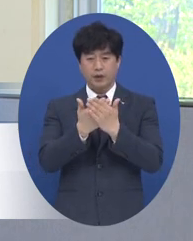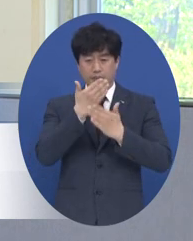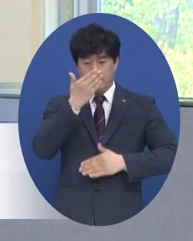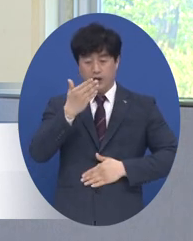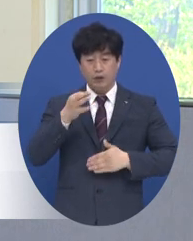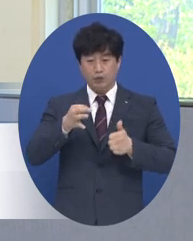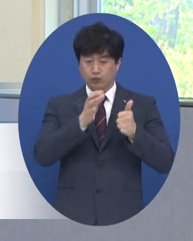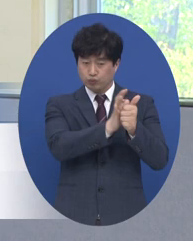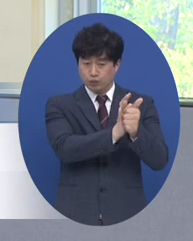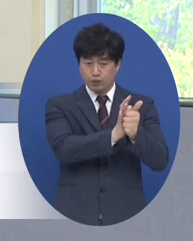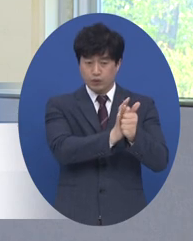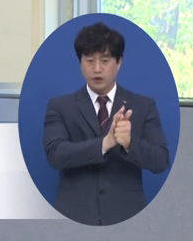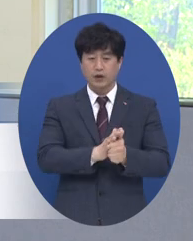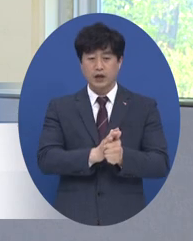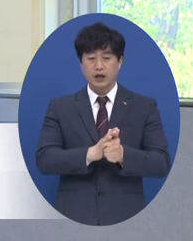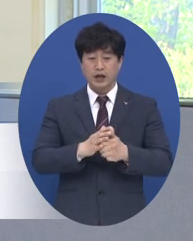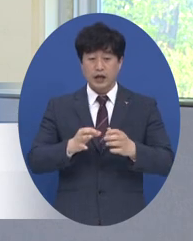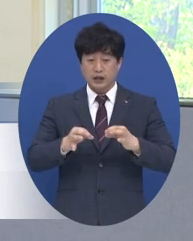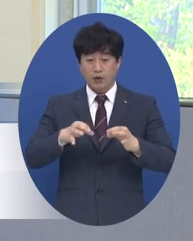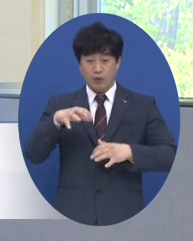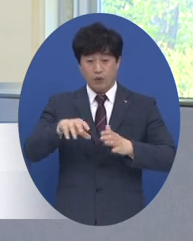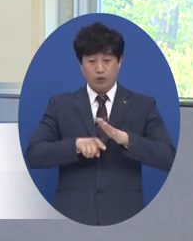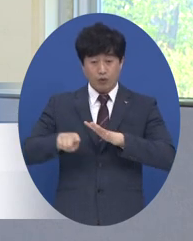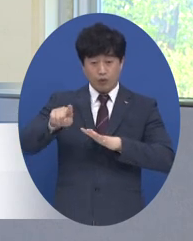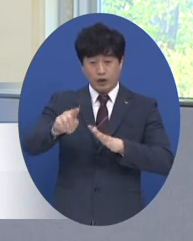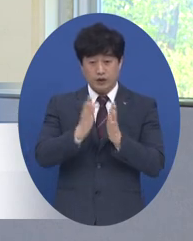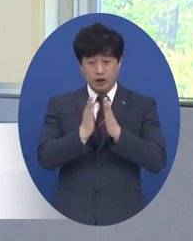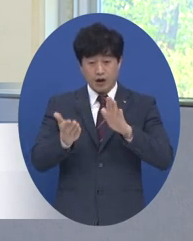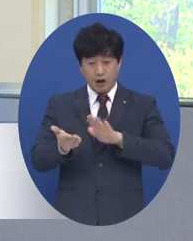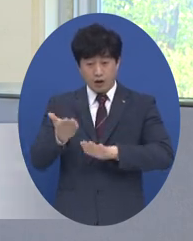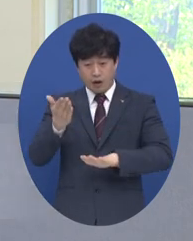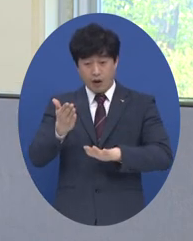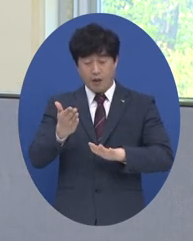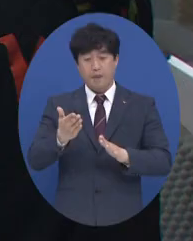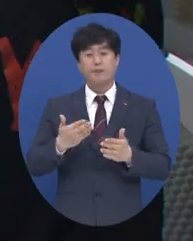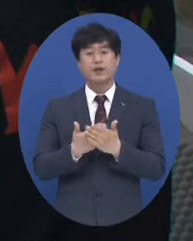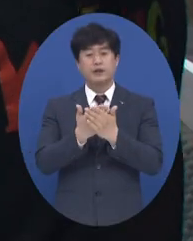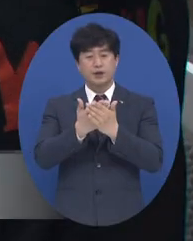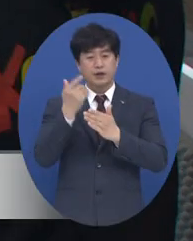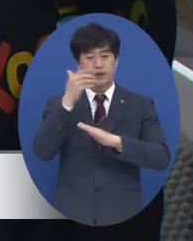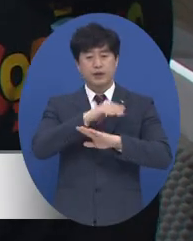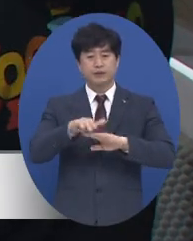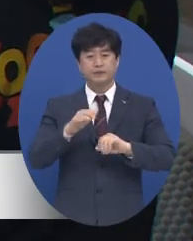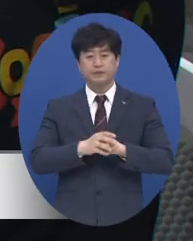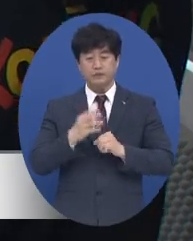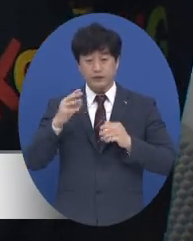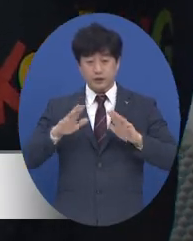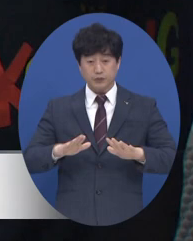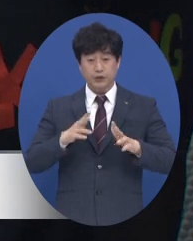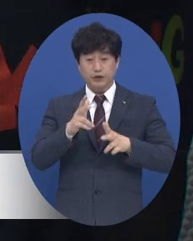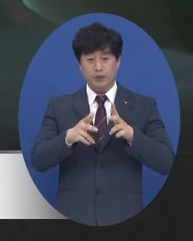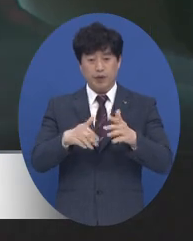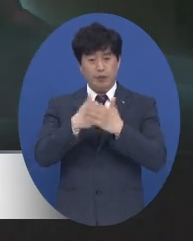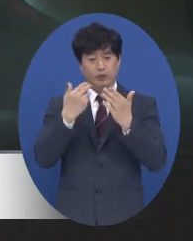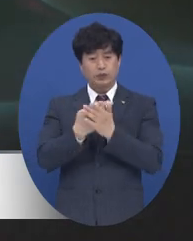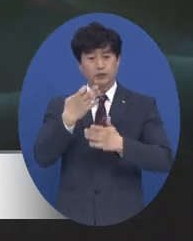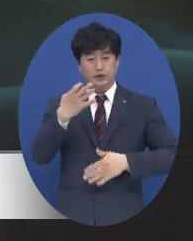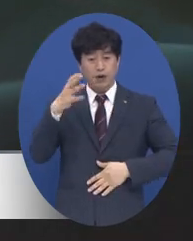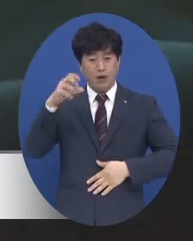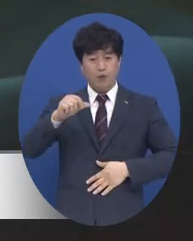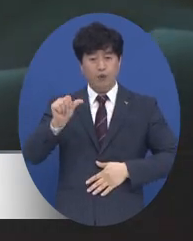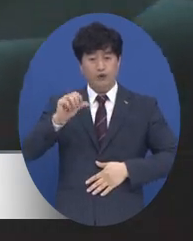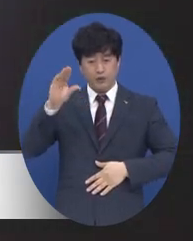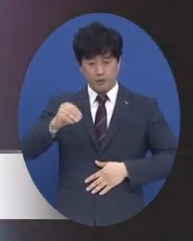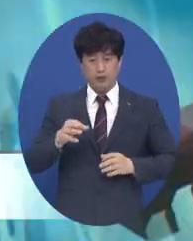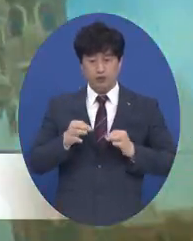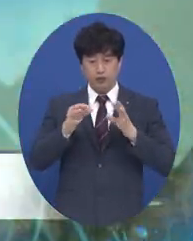재정지원을 하고 시장을 선도하는 스타트업 으로 성장 시킬 계획입니다 경기도는 이번 사업에 총 14억 5000만